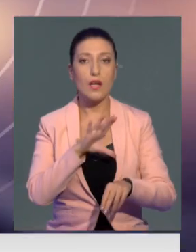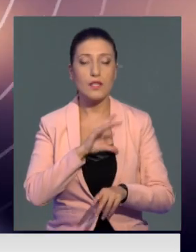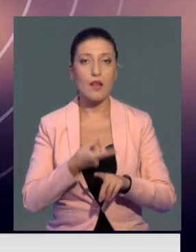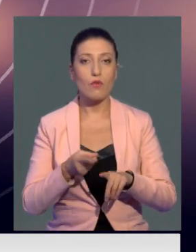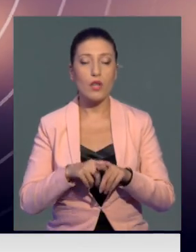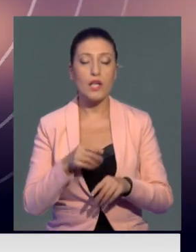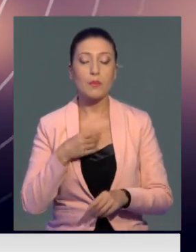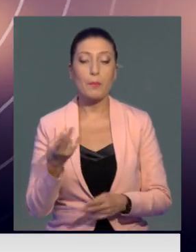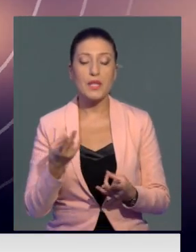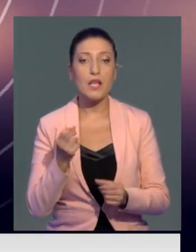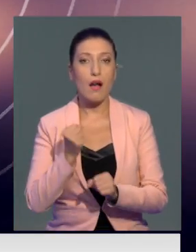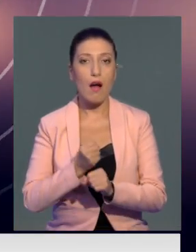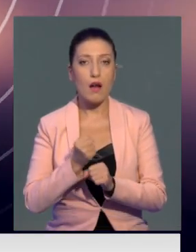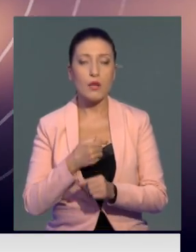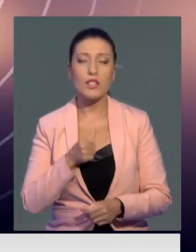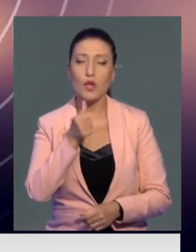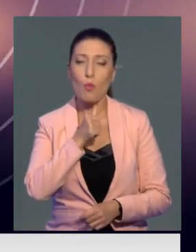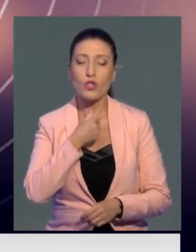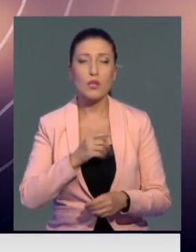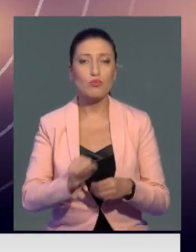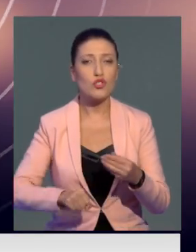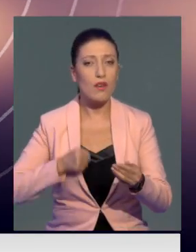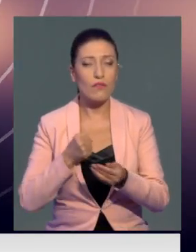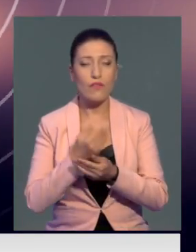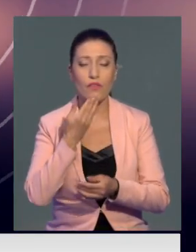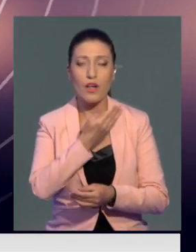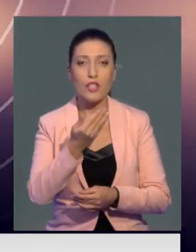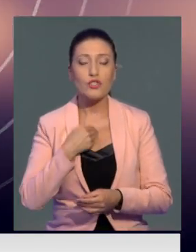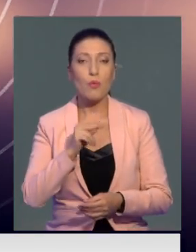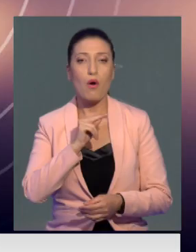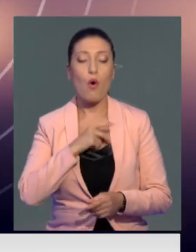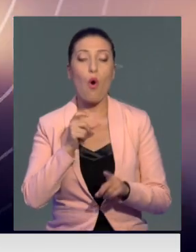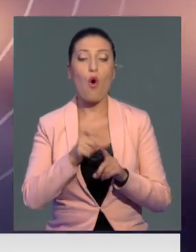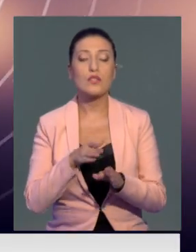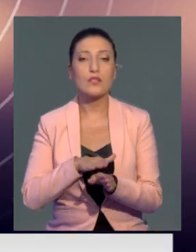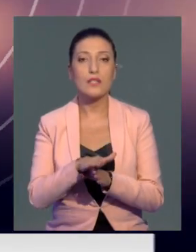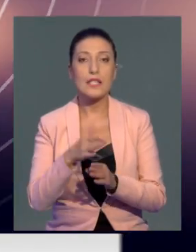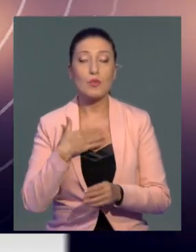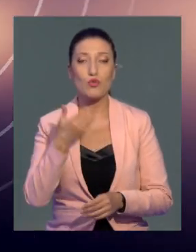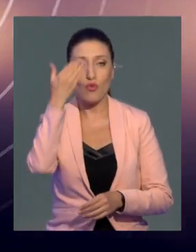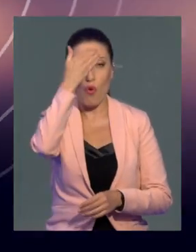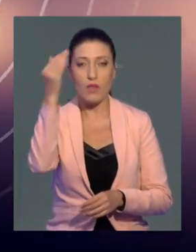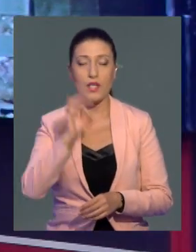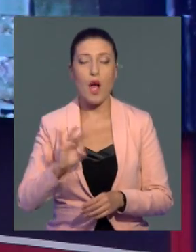ու կփորձեմ մինչև վերջ իմ խոսքը կատարեմ, որտև դա իմ ժողովրդի համար է, պետք ոչ տեղեկավարության։